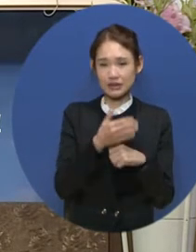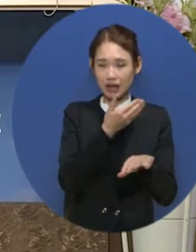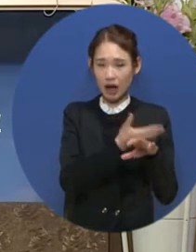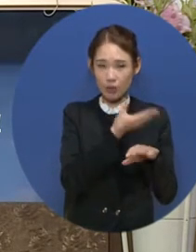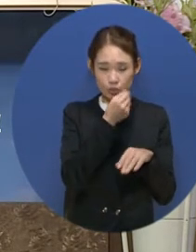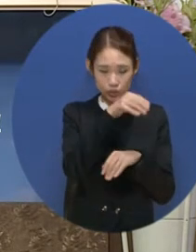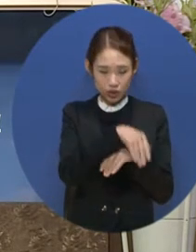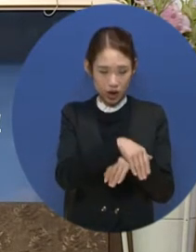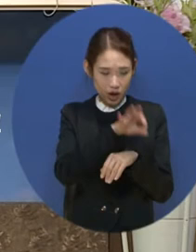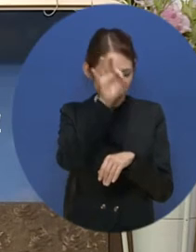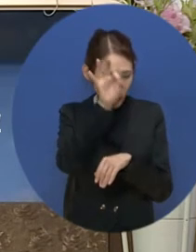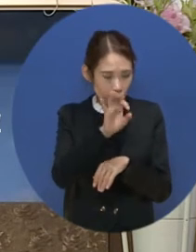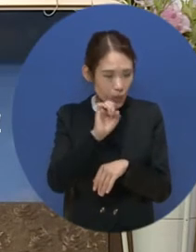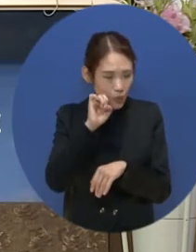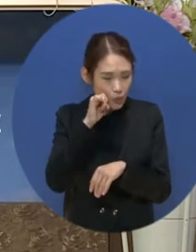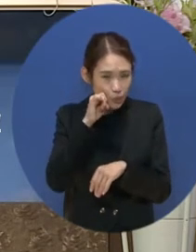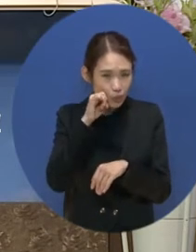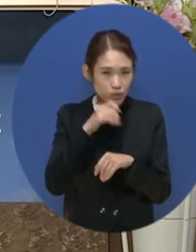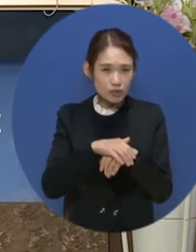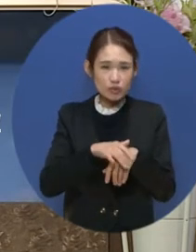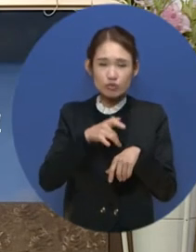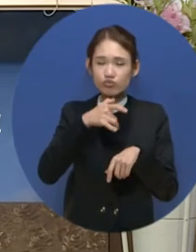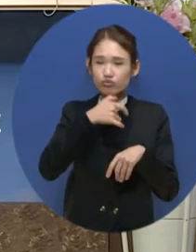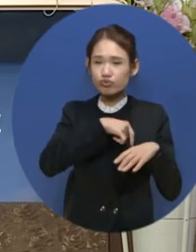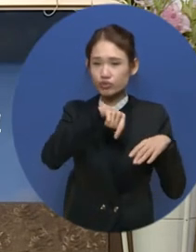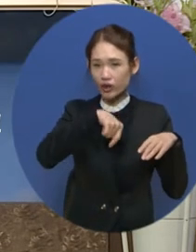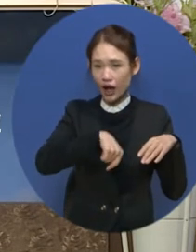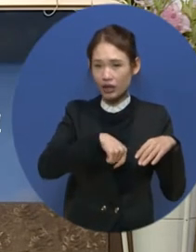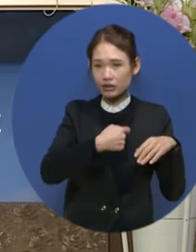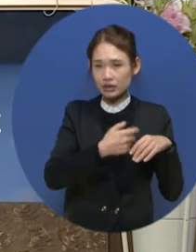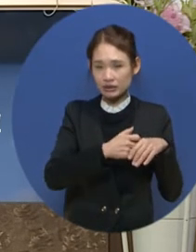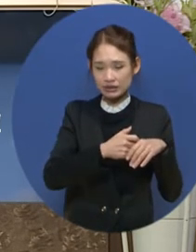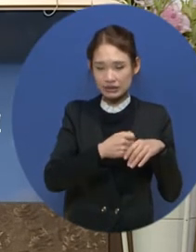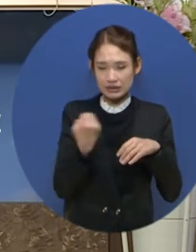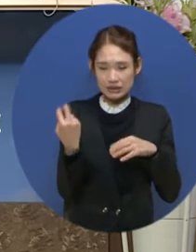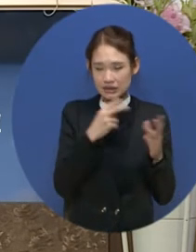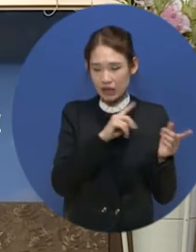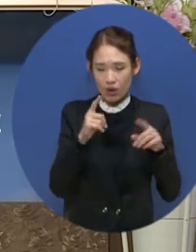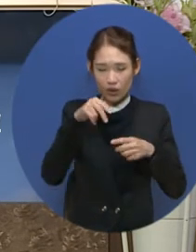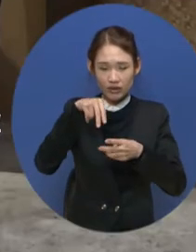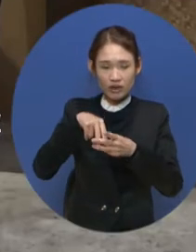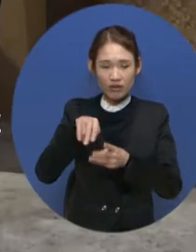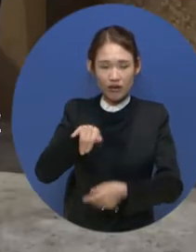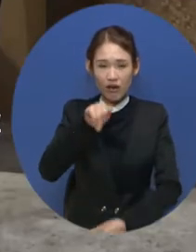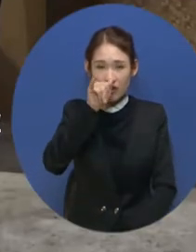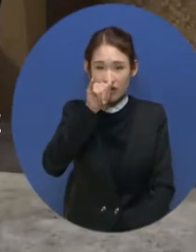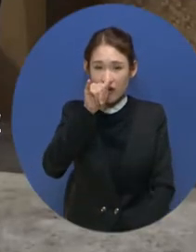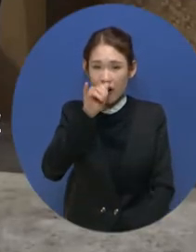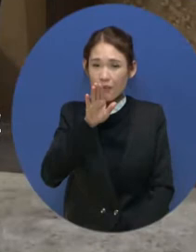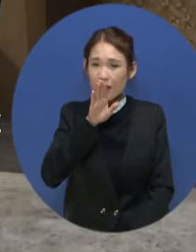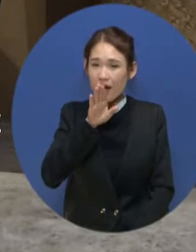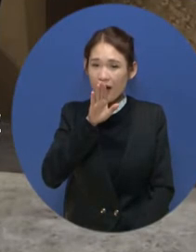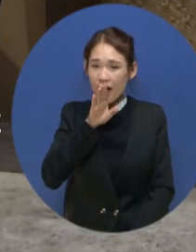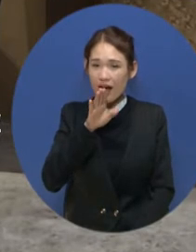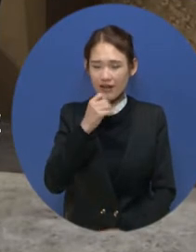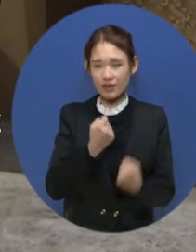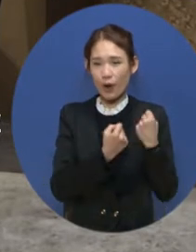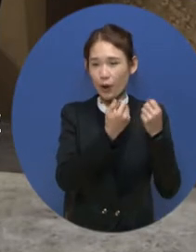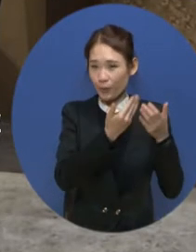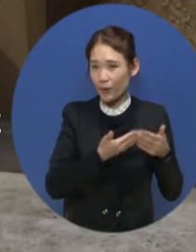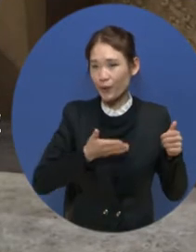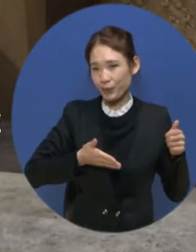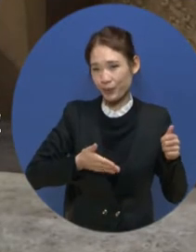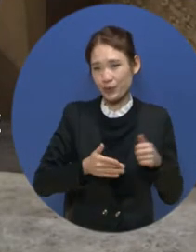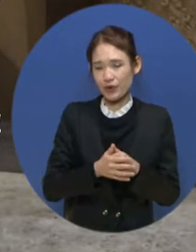보기 힘든 수중 재활 센터 가 있다고 들었는데 내가 여기에 대해서도 설명을 좀 부탁드리겠습니다 4 이 수증 제와